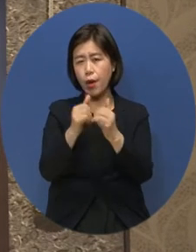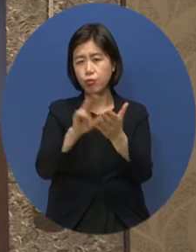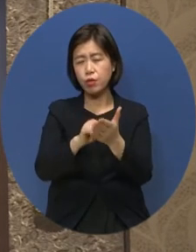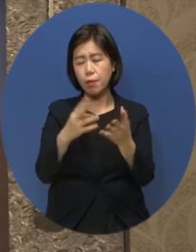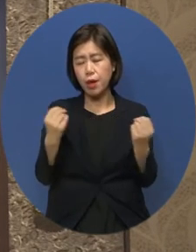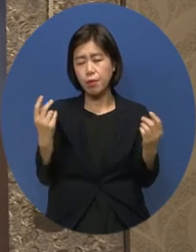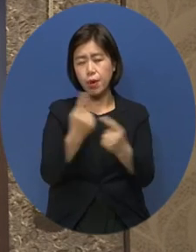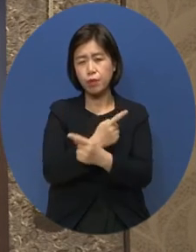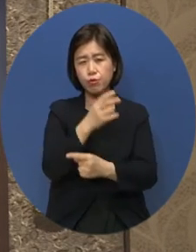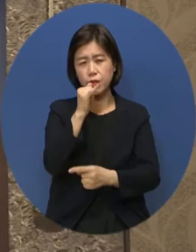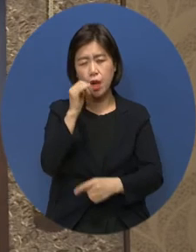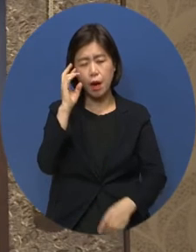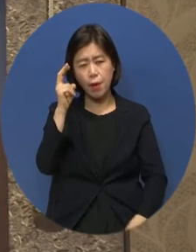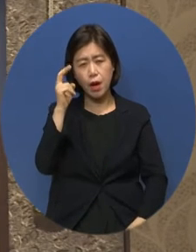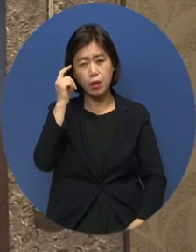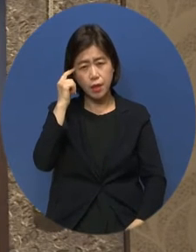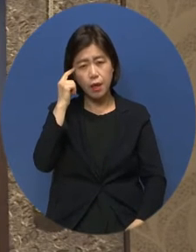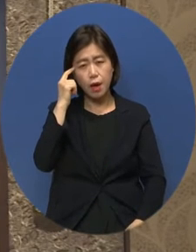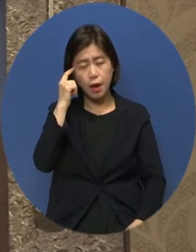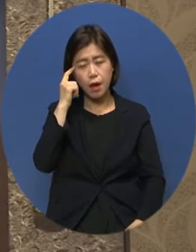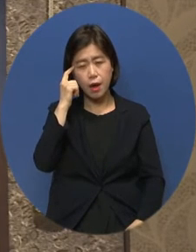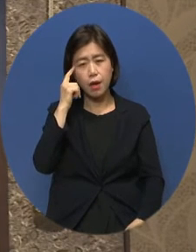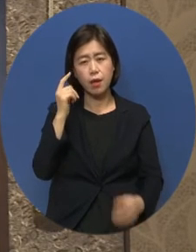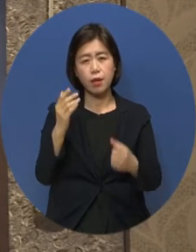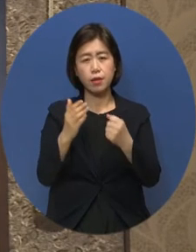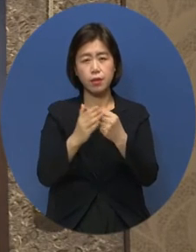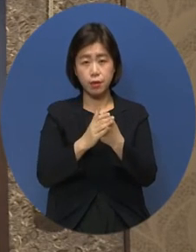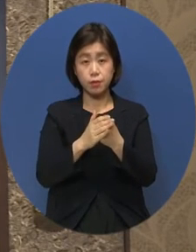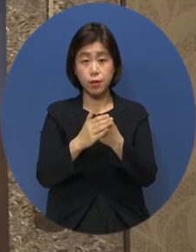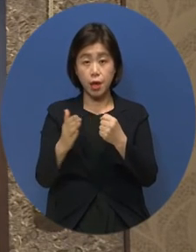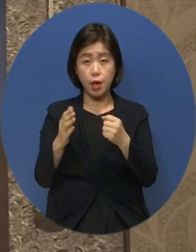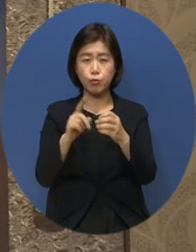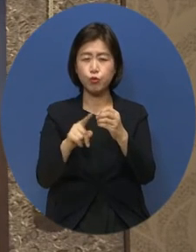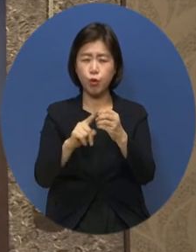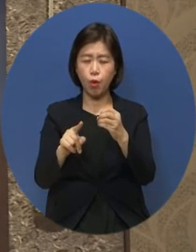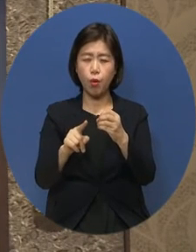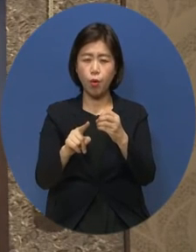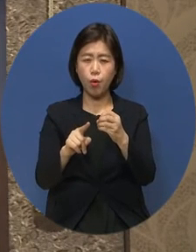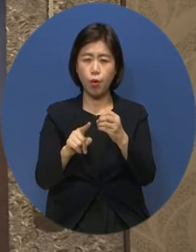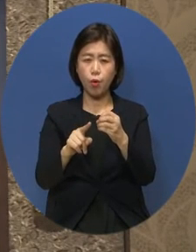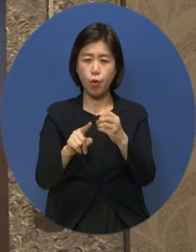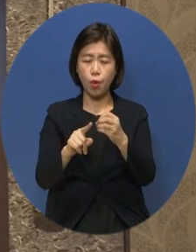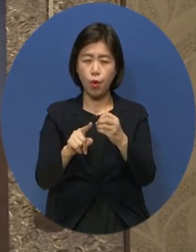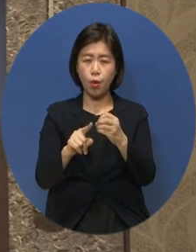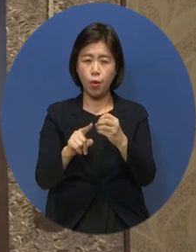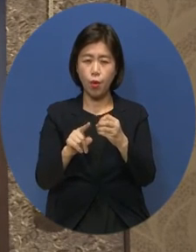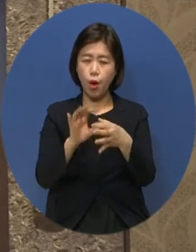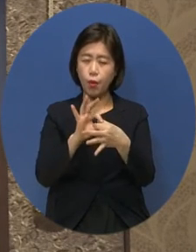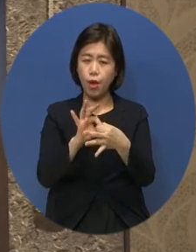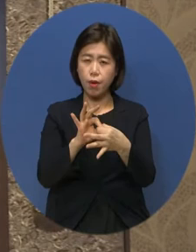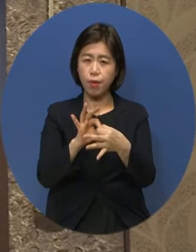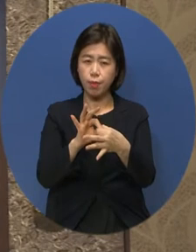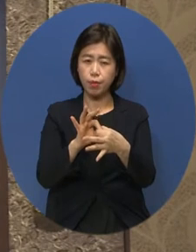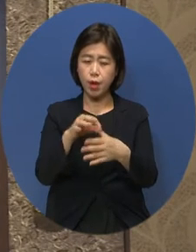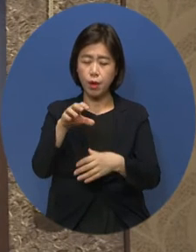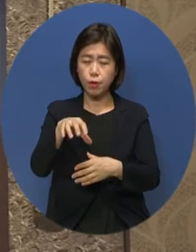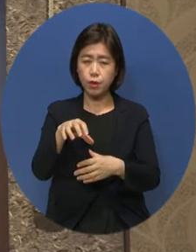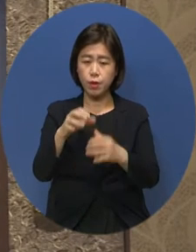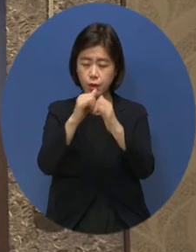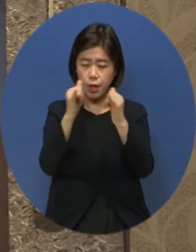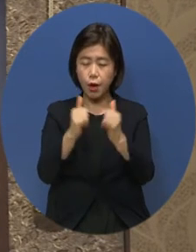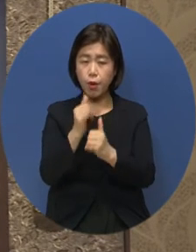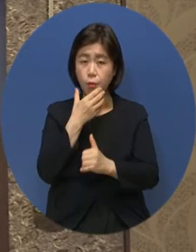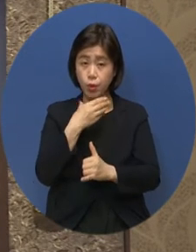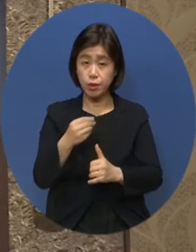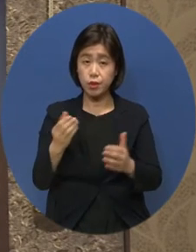이제 그 불교의 종로 클 했던 계기로 좀 했구요 그리고 몇 년간 어 불교계에서